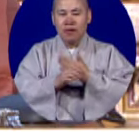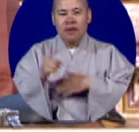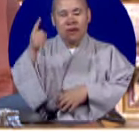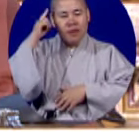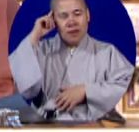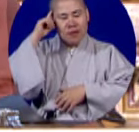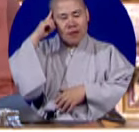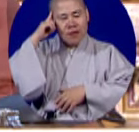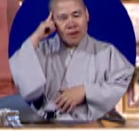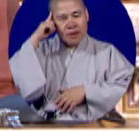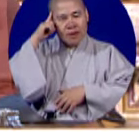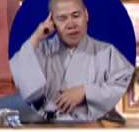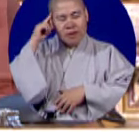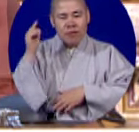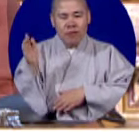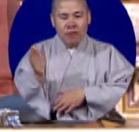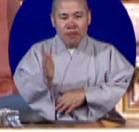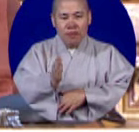의식으로부터